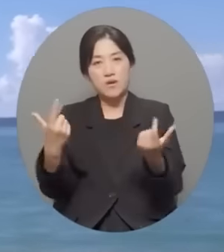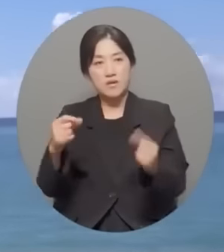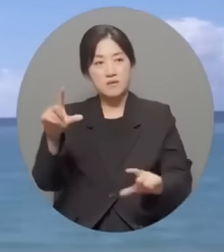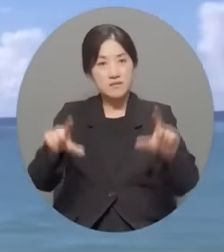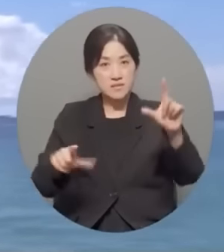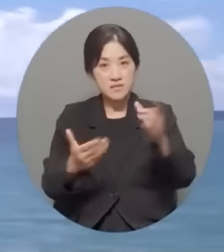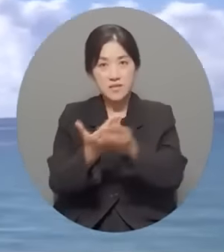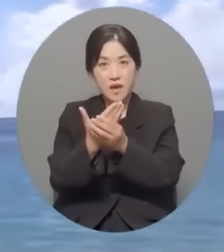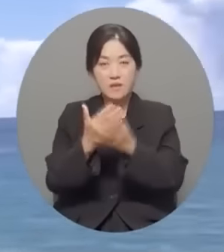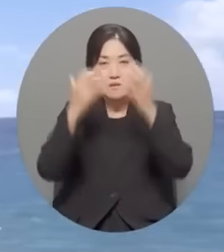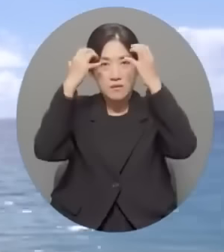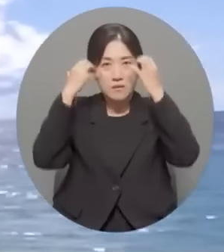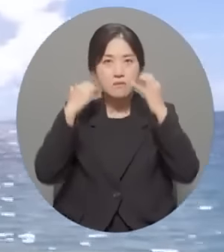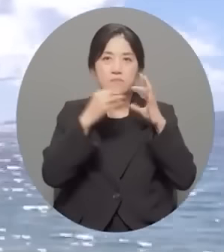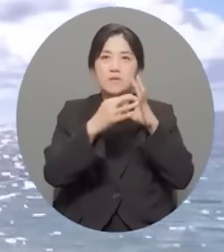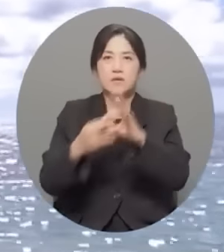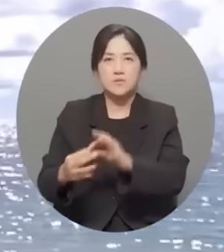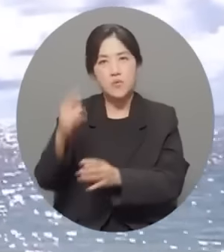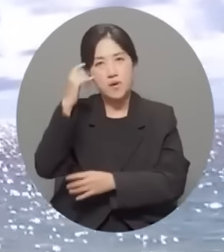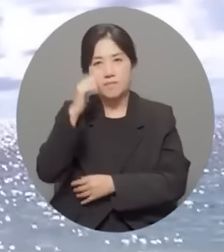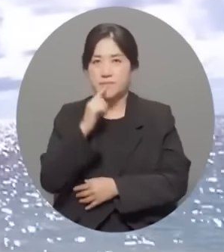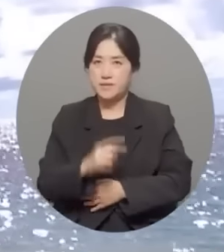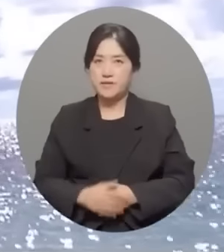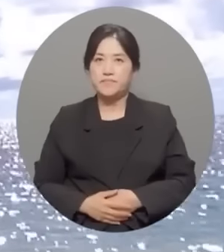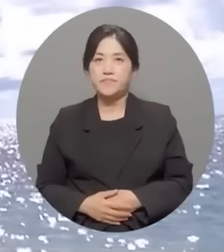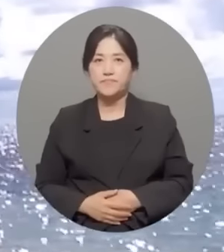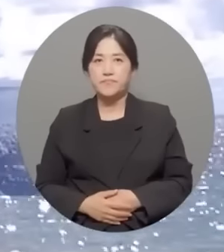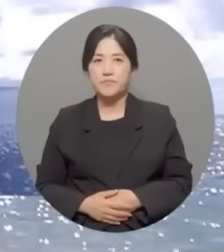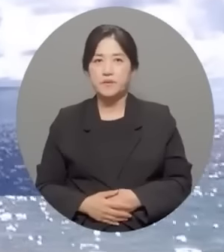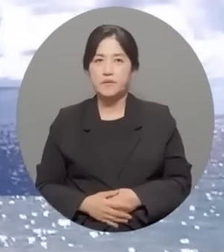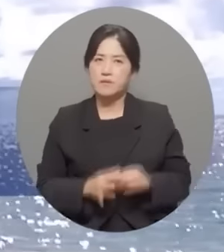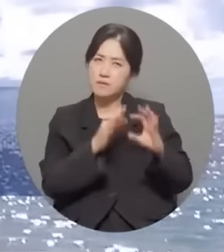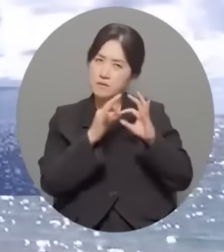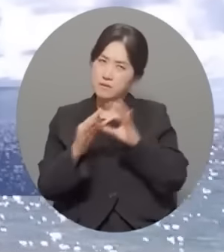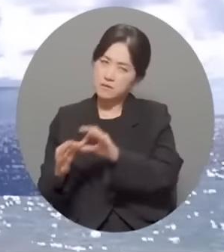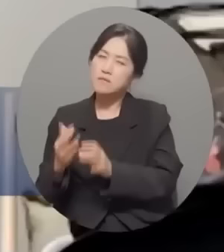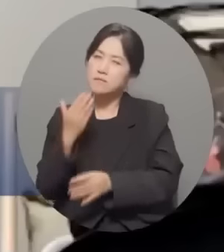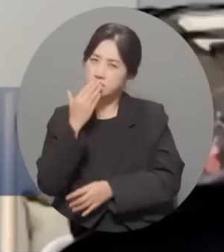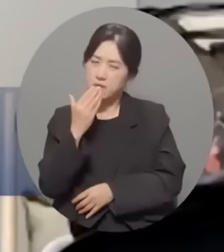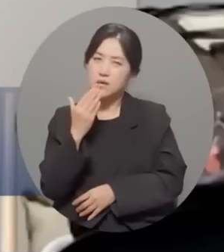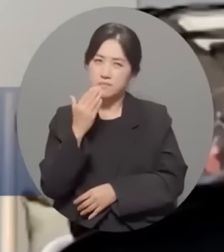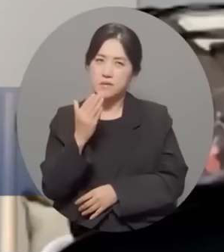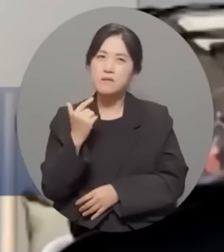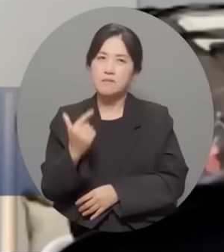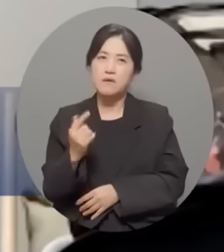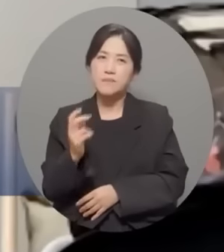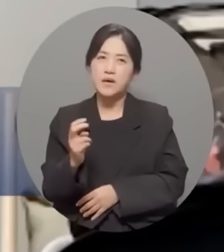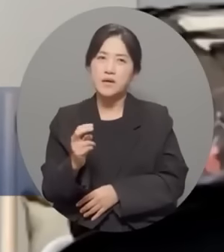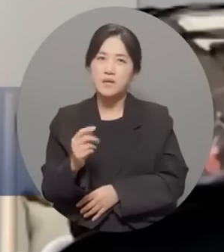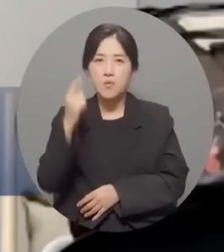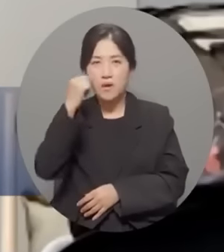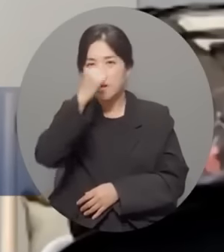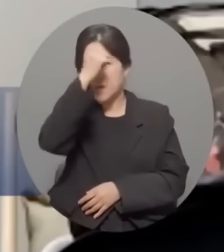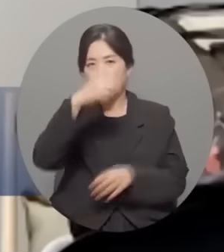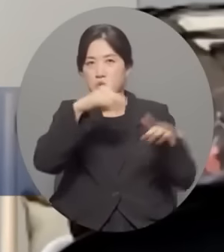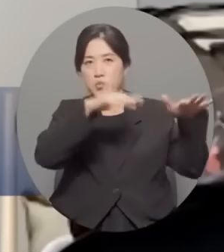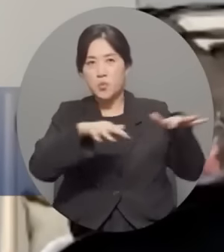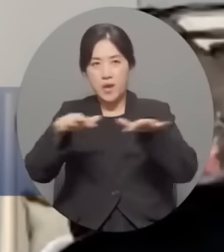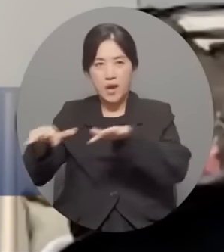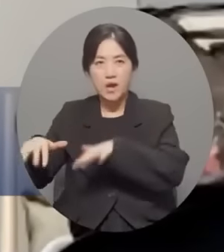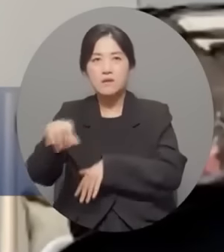현상이 여름에도 지속될 것을 보고 있습니다. 지속될 가능성이 좀 많을 것 같아요. 왜냐하면 인도양 지역,